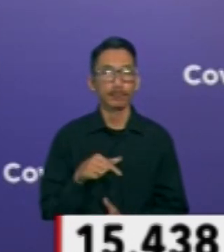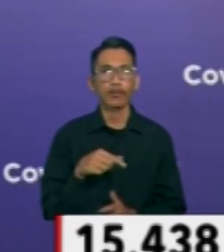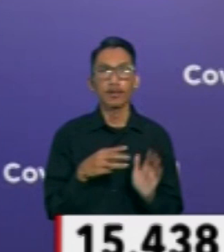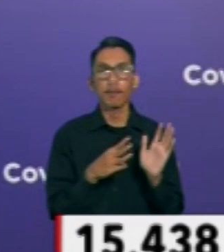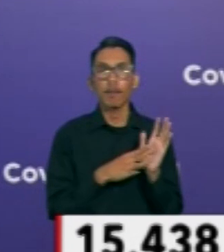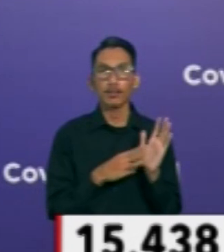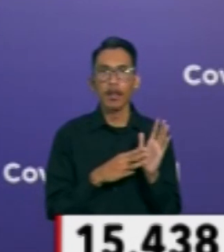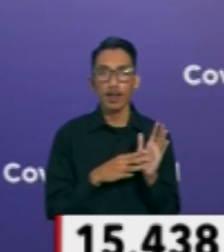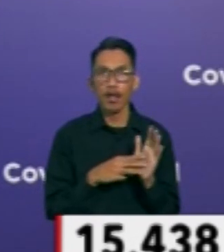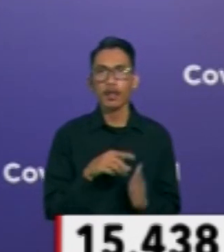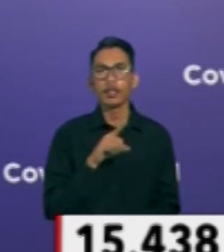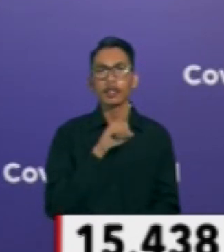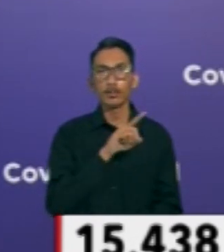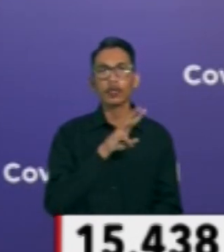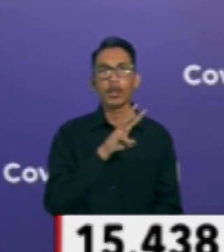sebanyak